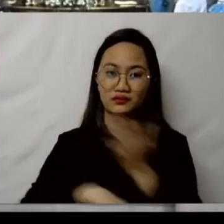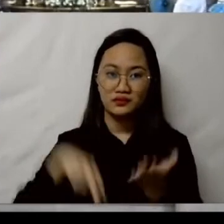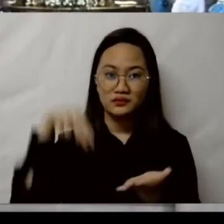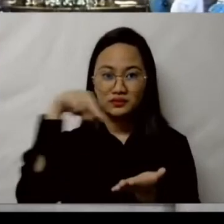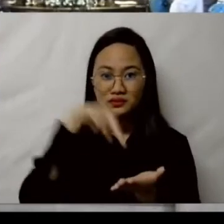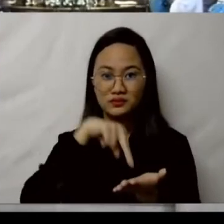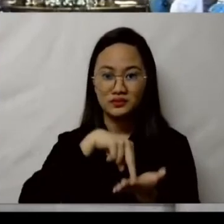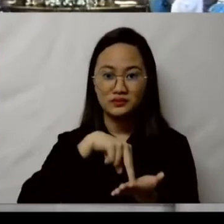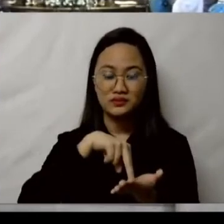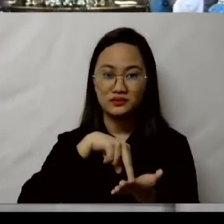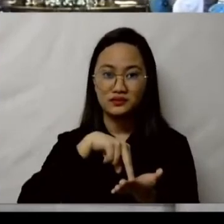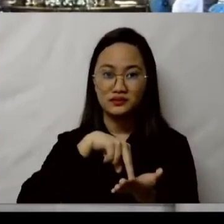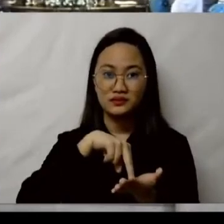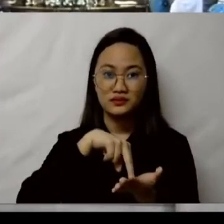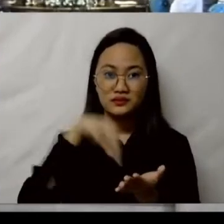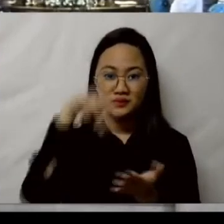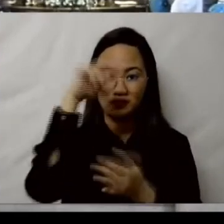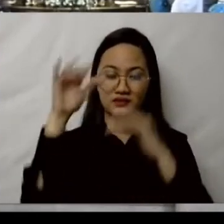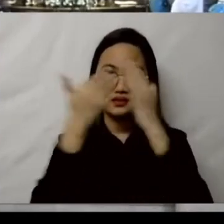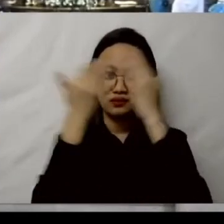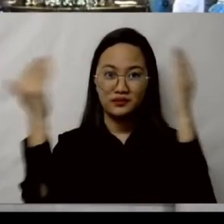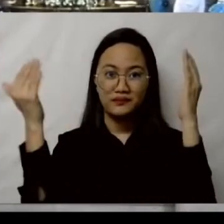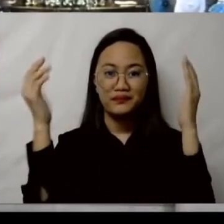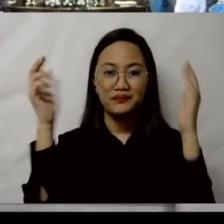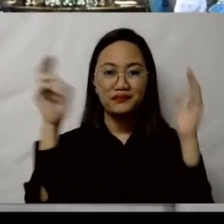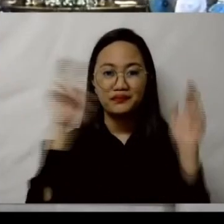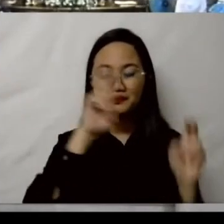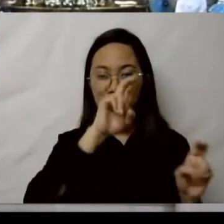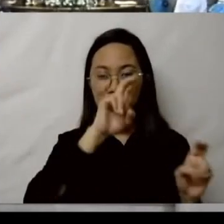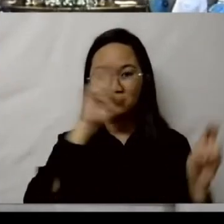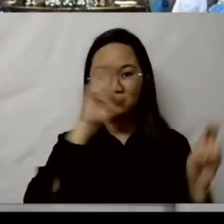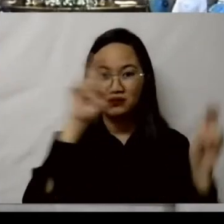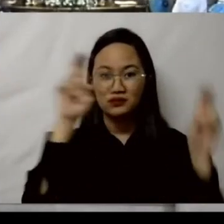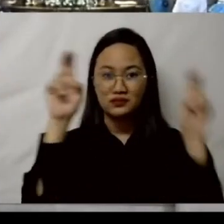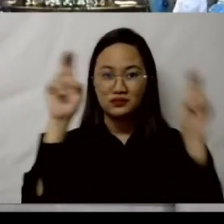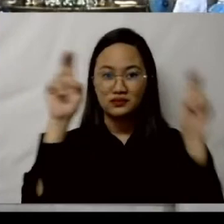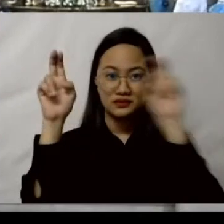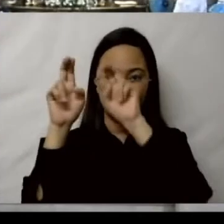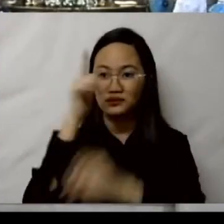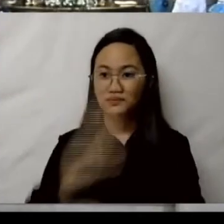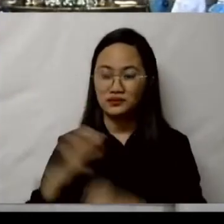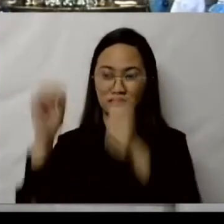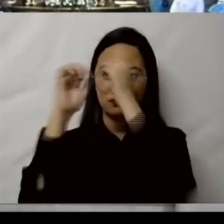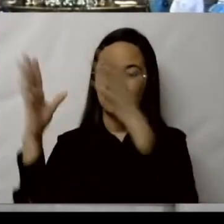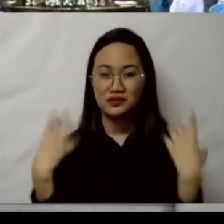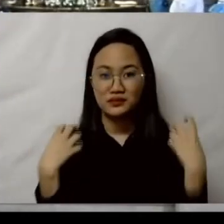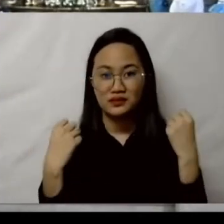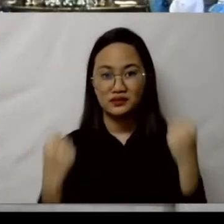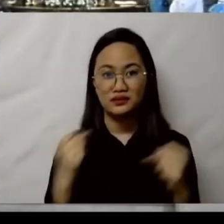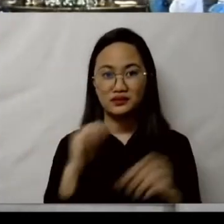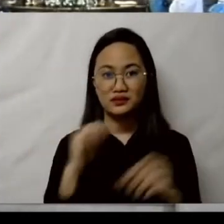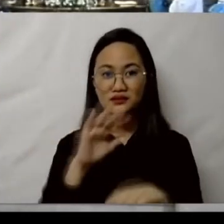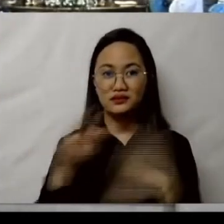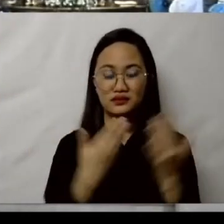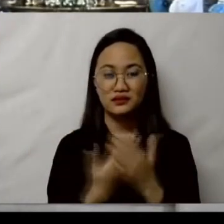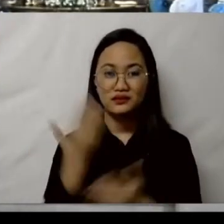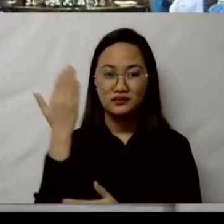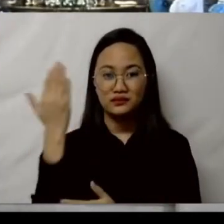maguli, umakyat sa langit, nalulukluk sa kanan ng Diyos amang makapangyarihan sa lahat,